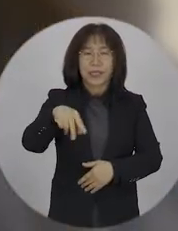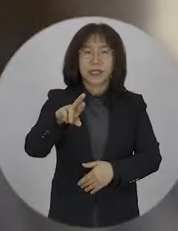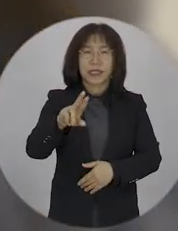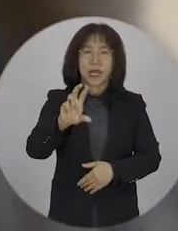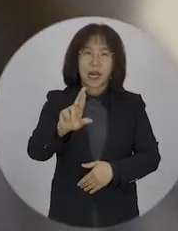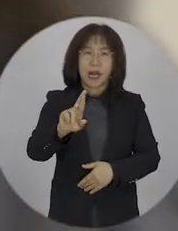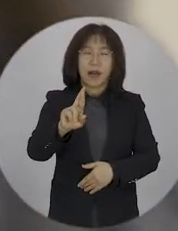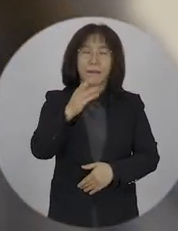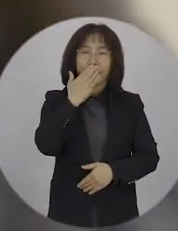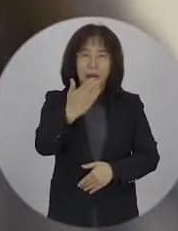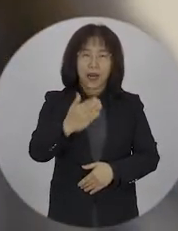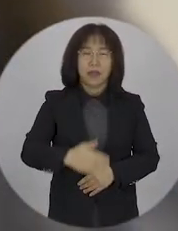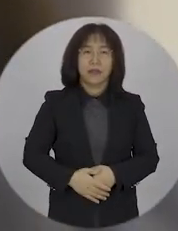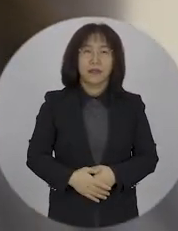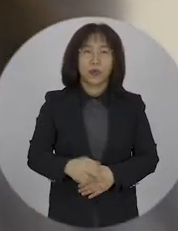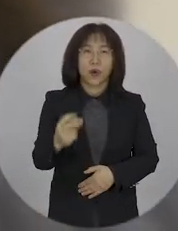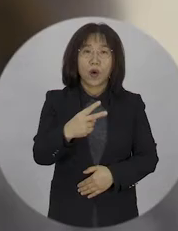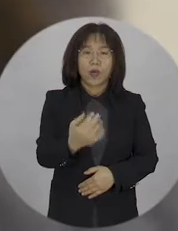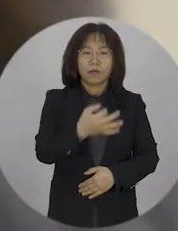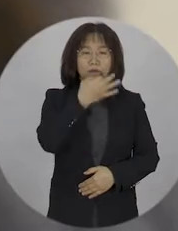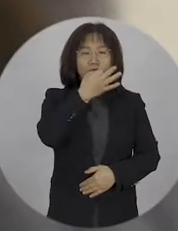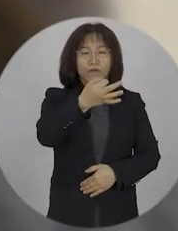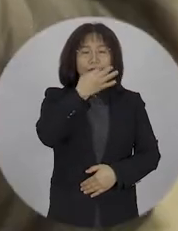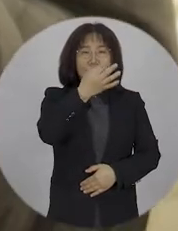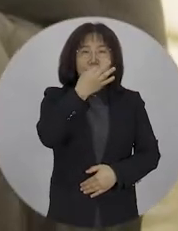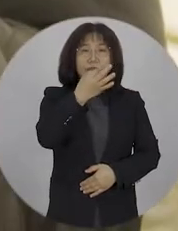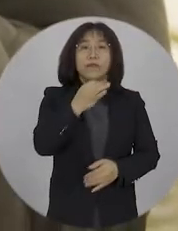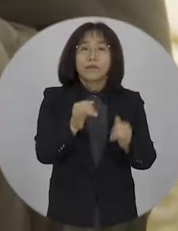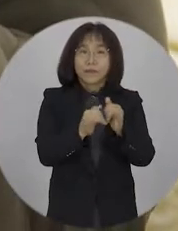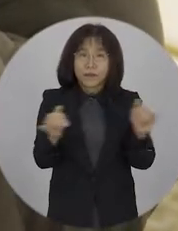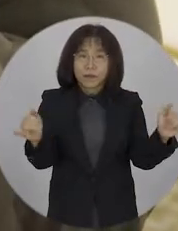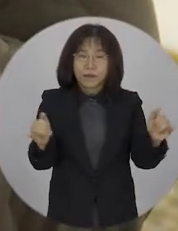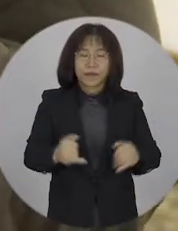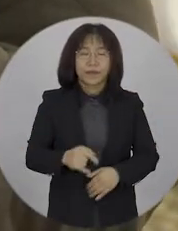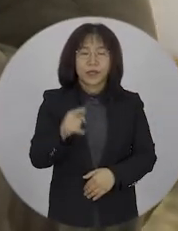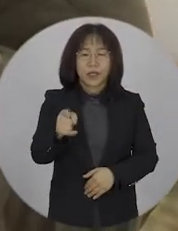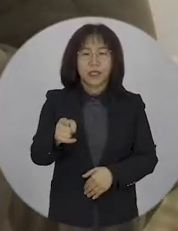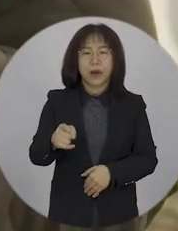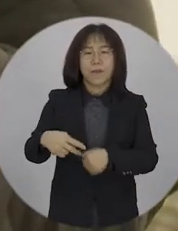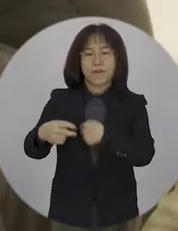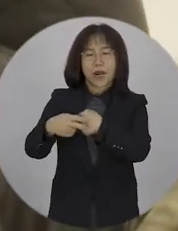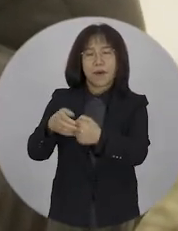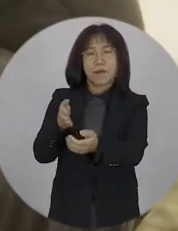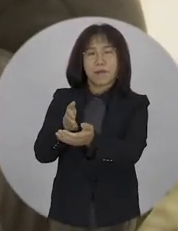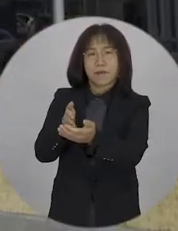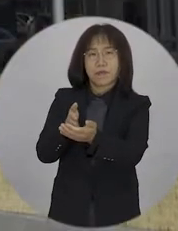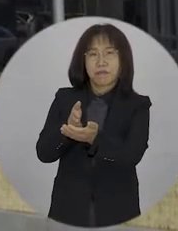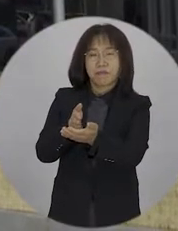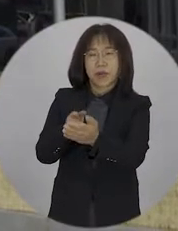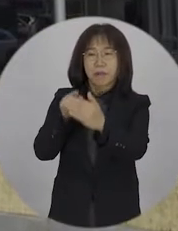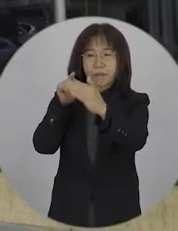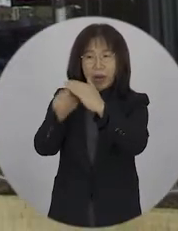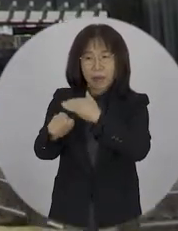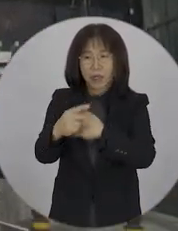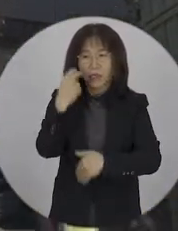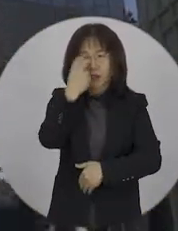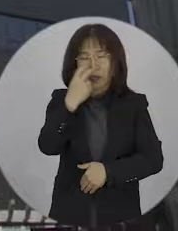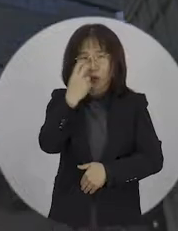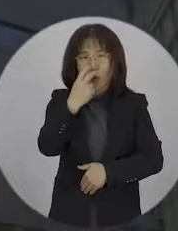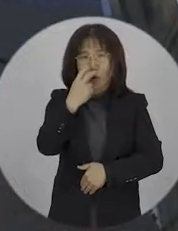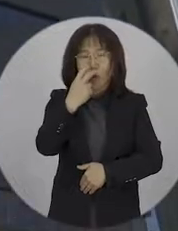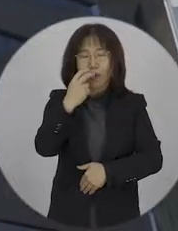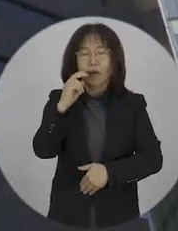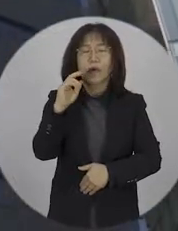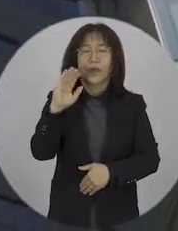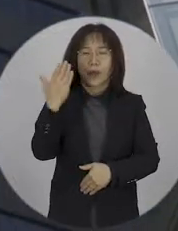있습니다. 또한 고위험군에 해당하지 않지만 호흡기 증상이 있는 경우에는 호흡기 전담 클리닉에 방문해 진료와